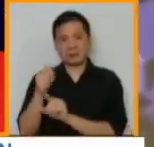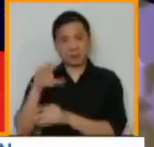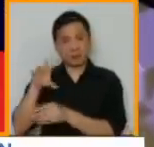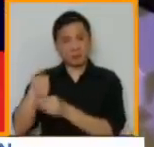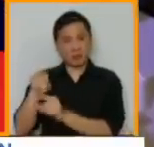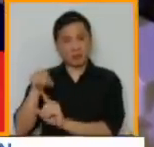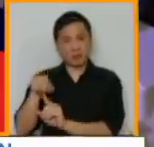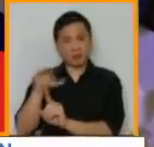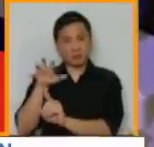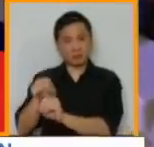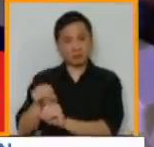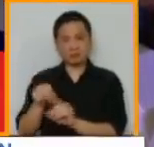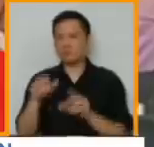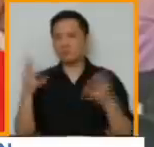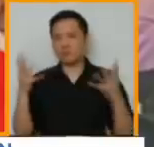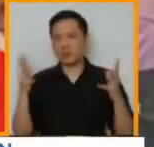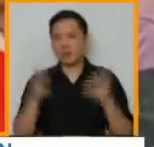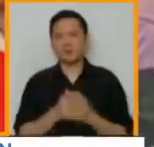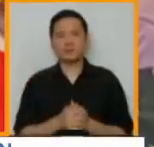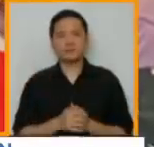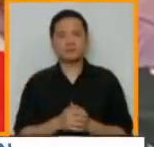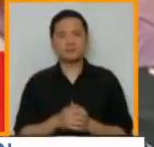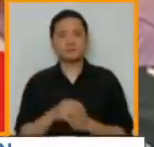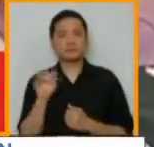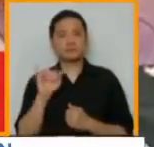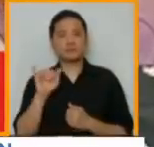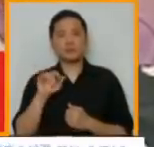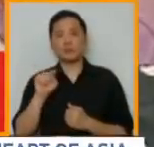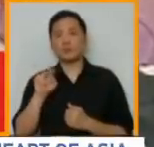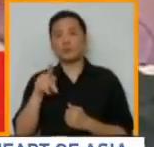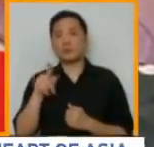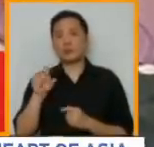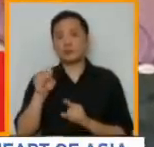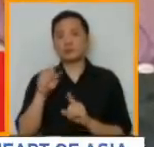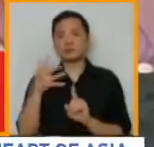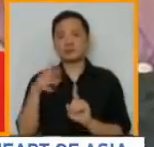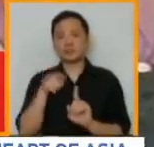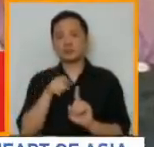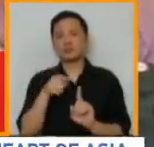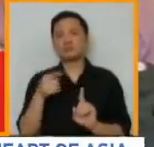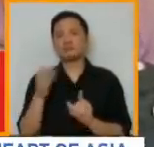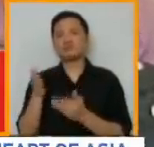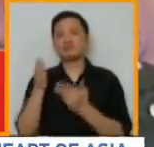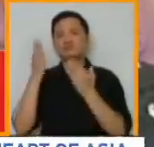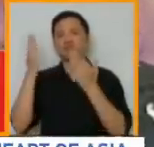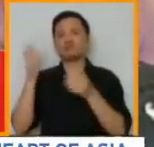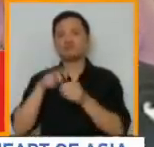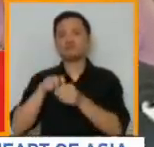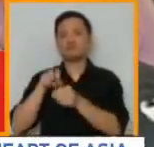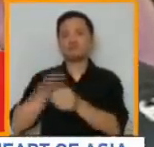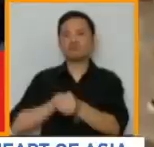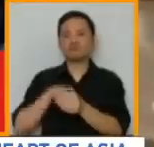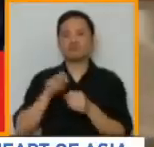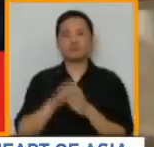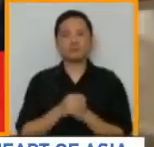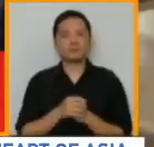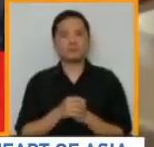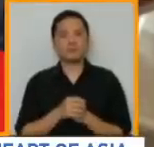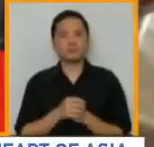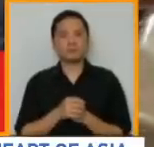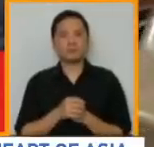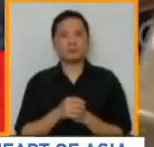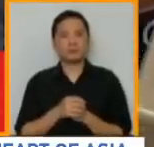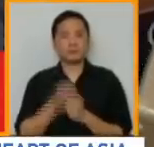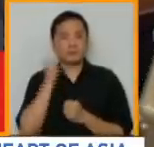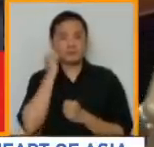Kinabukasan, naghain ng resignation si Tupas. Sa pahayag naman ni Davao City Mayor Sara Duterte, tinanggal sa trabaho si Tupas noong araw